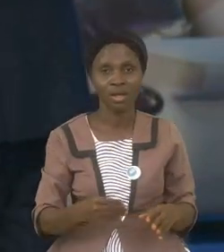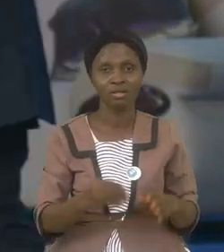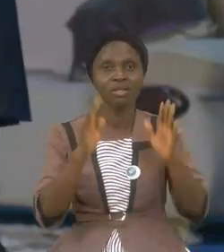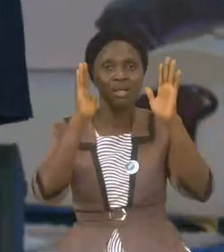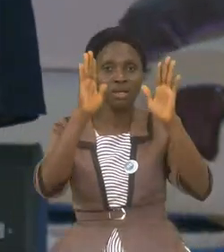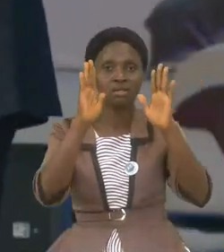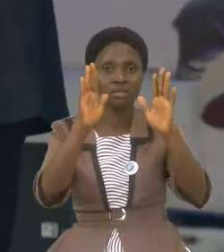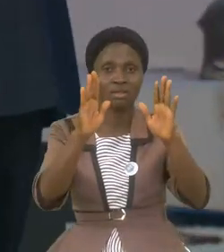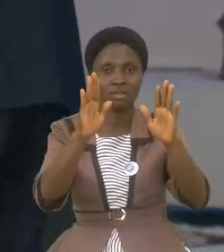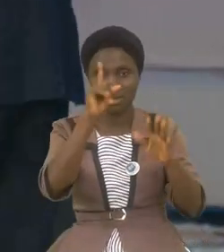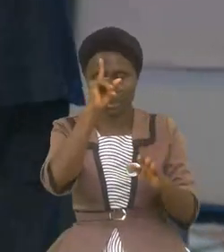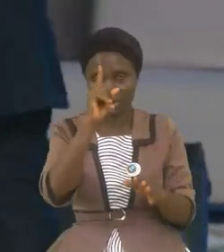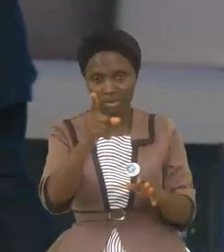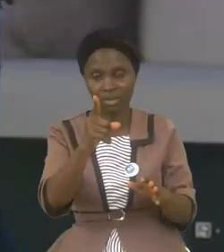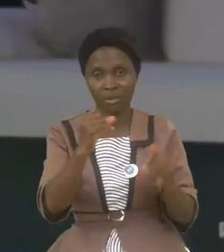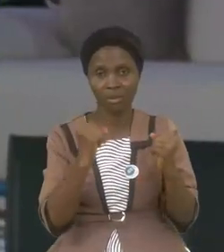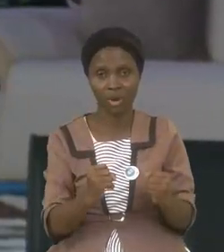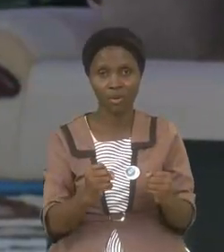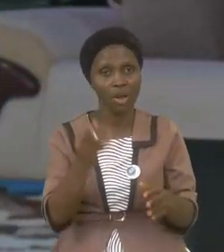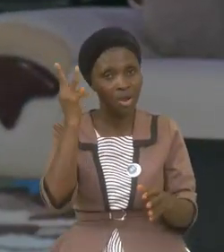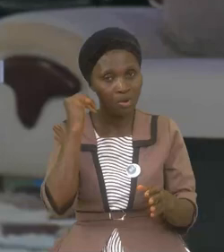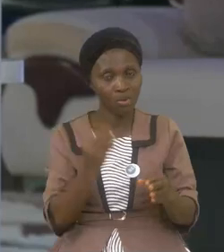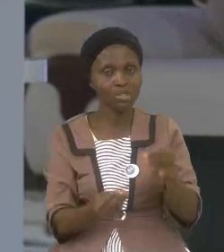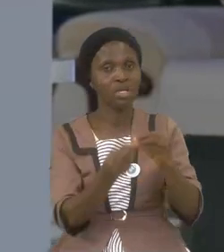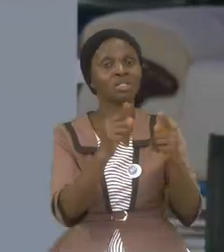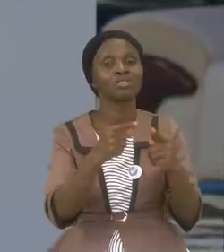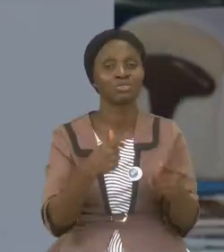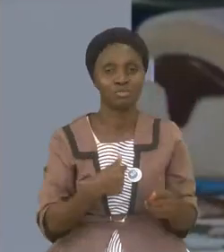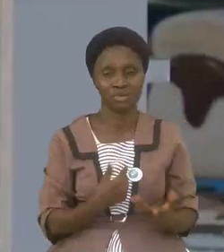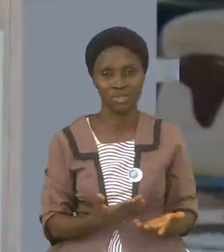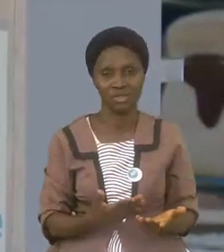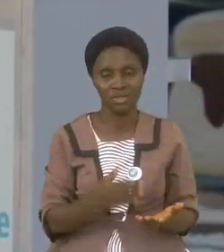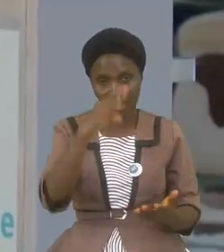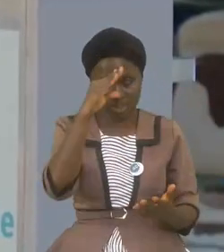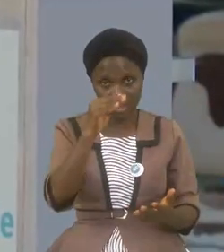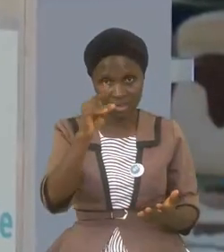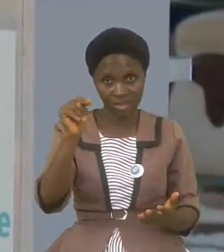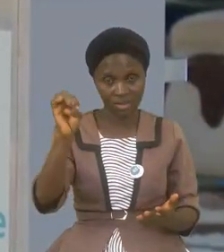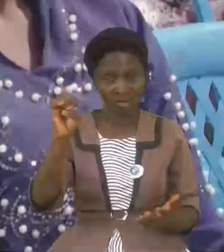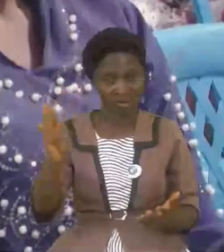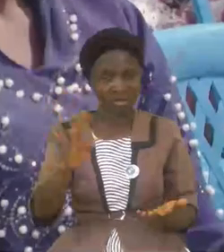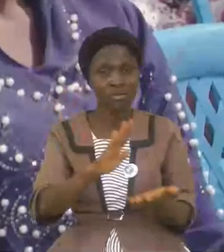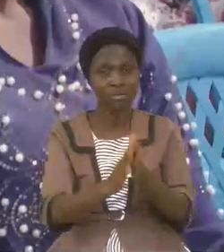royaume et ma puissance ne fit que s'accroître.